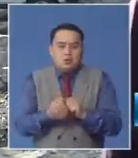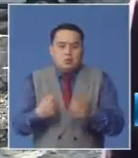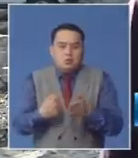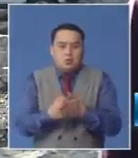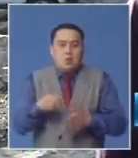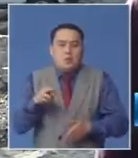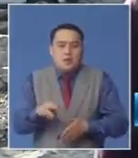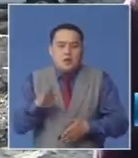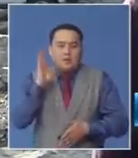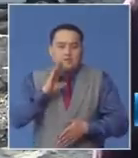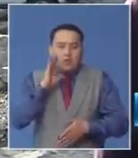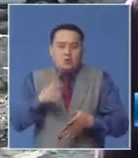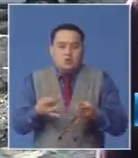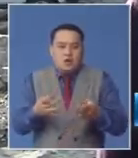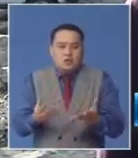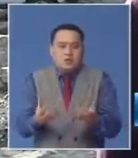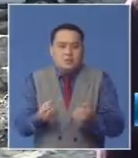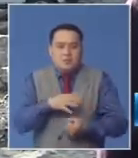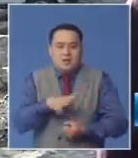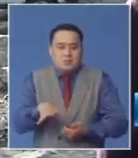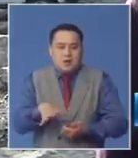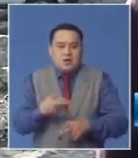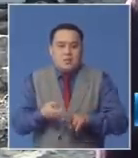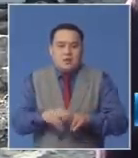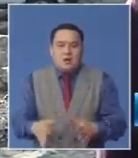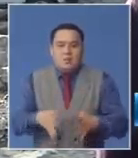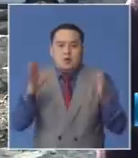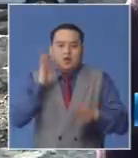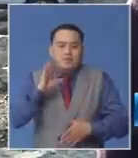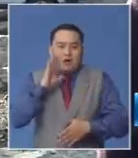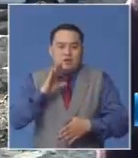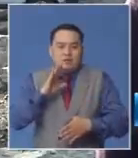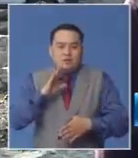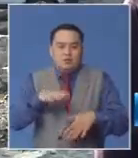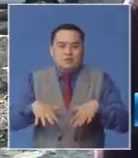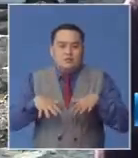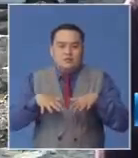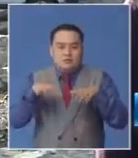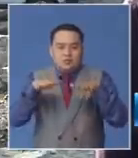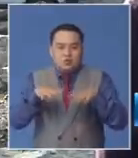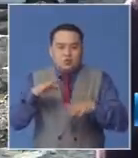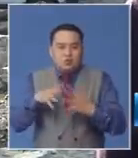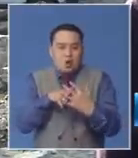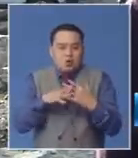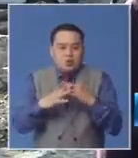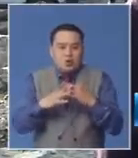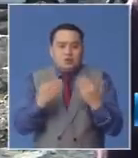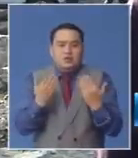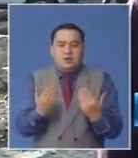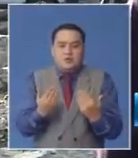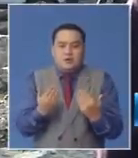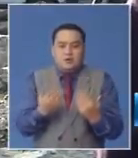вода воду земля не принимает поэтому большая вода пришло пришла в населенные пункты на сегодняшний день